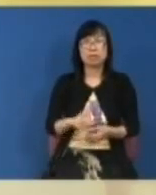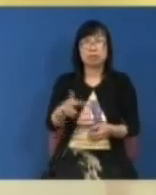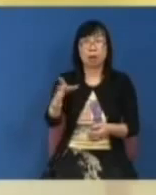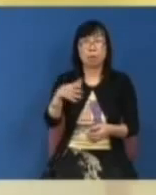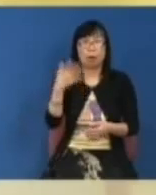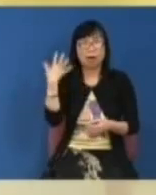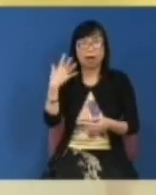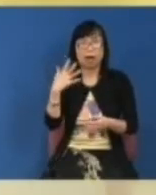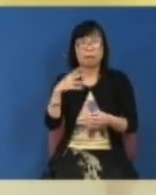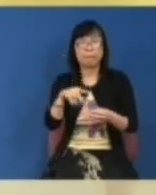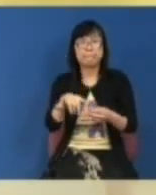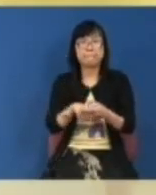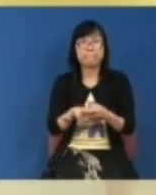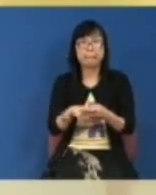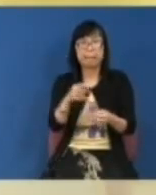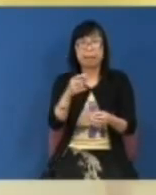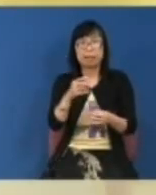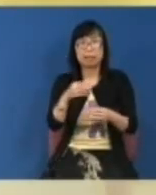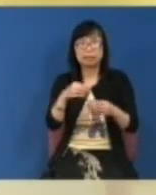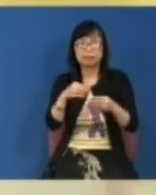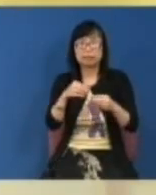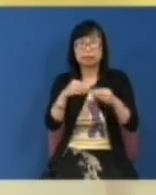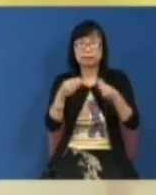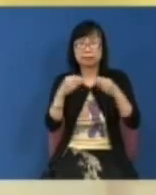供了什麼領導去頂住呢？